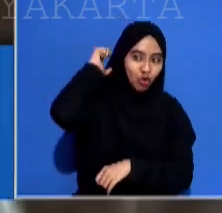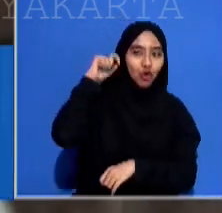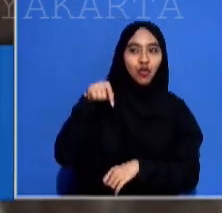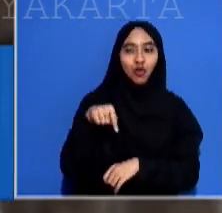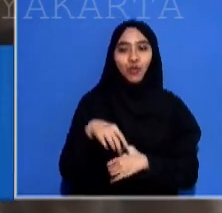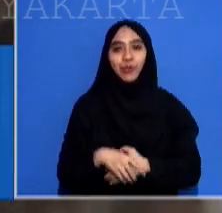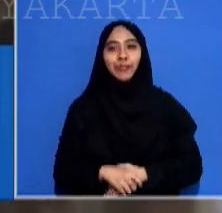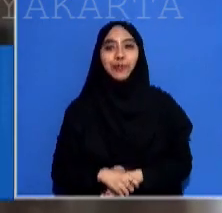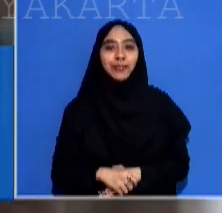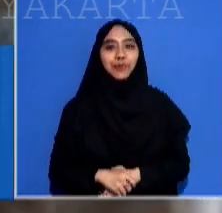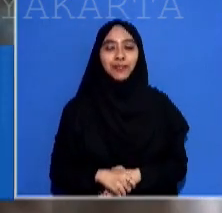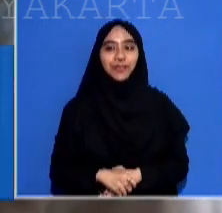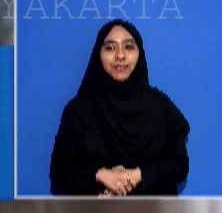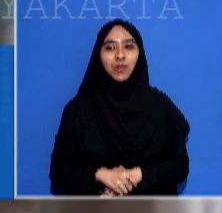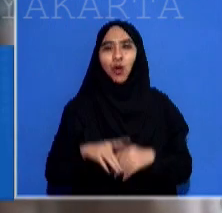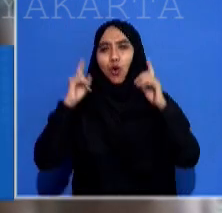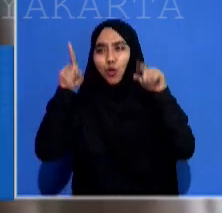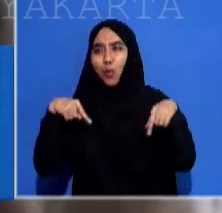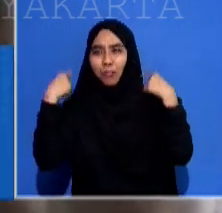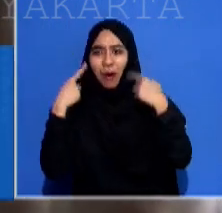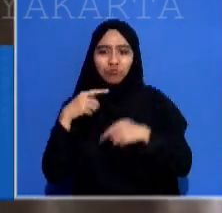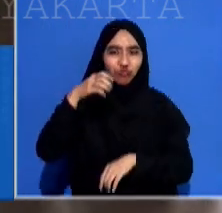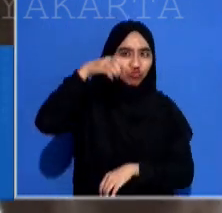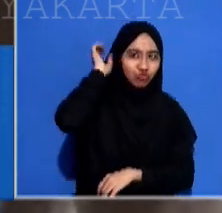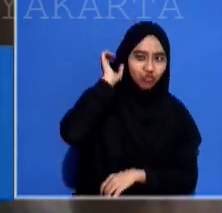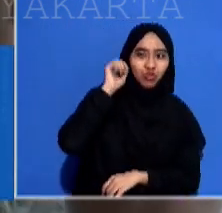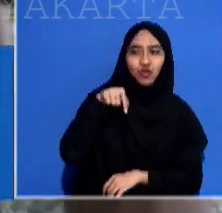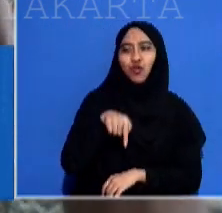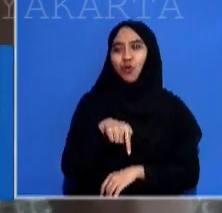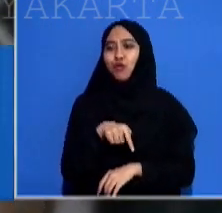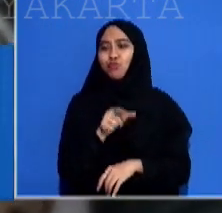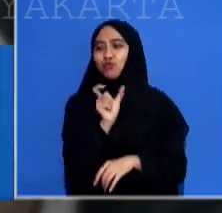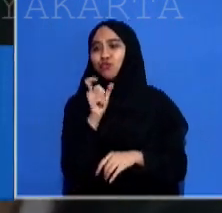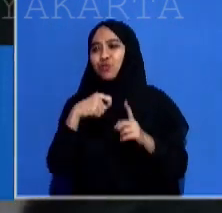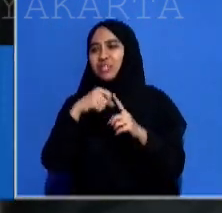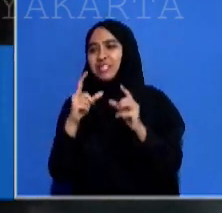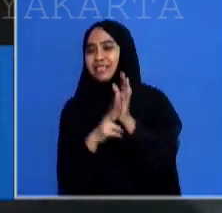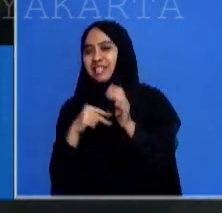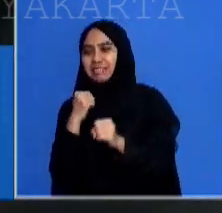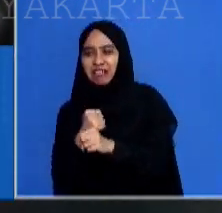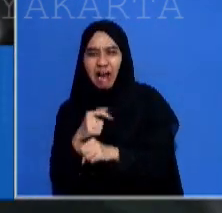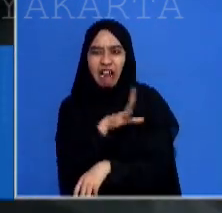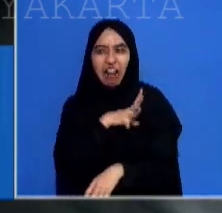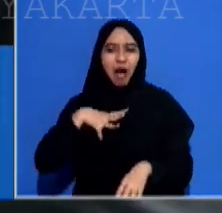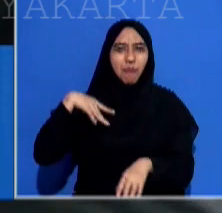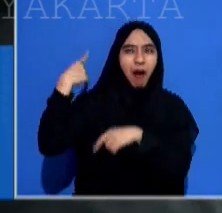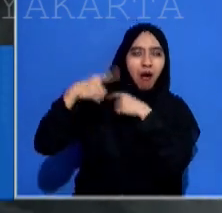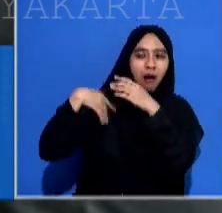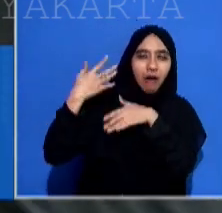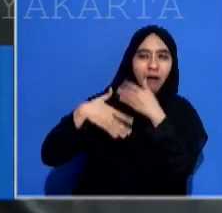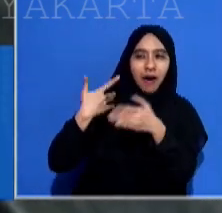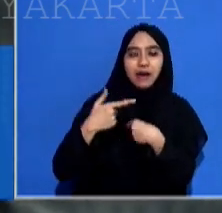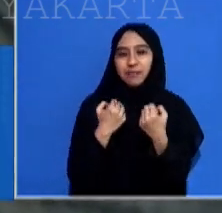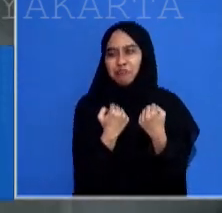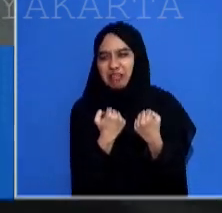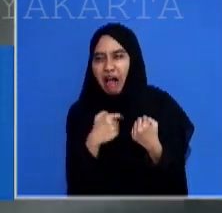Usaha cukur wulu domba menika sampun dangu dipun tindakaken dening Ujang Supriyanto seneh warga dusun Kunden Kalurahan